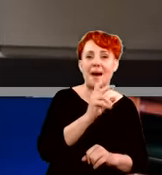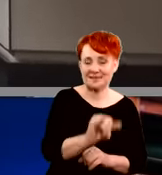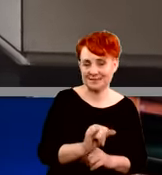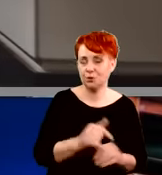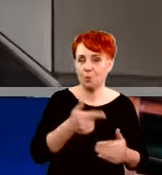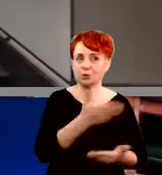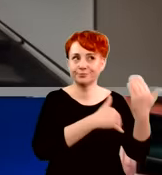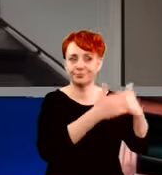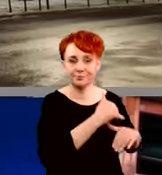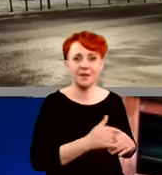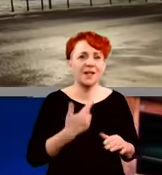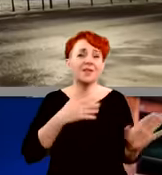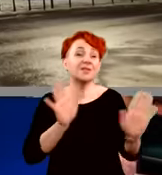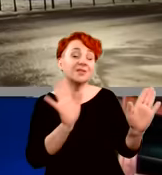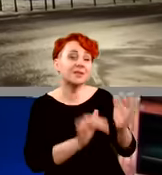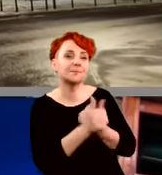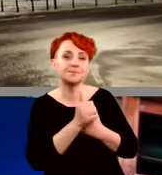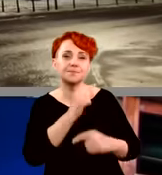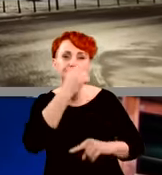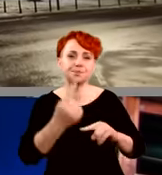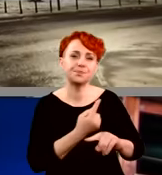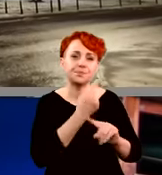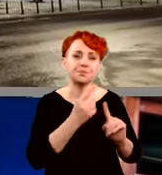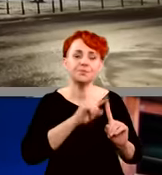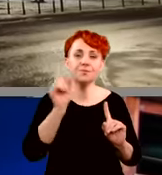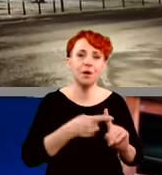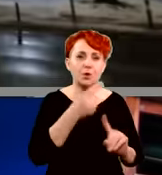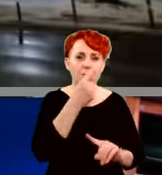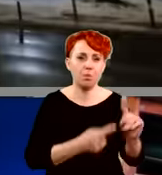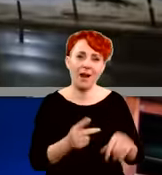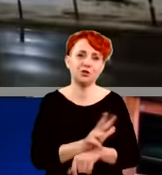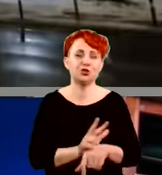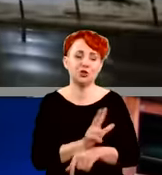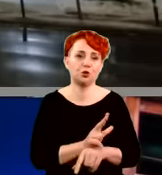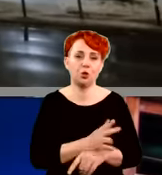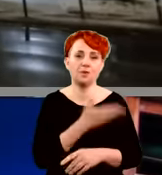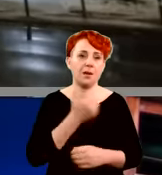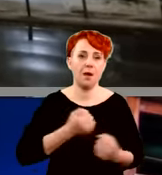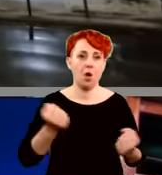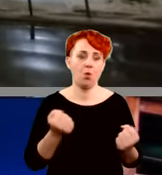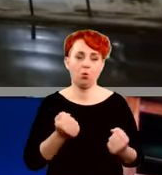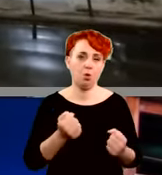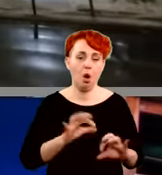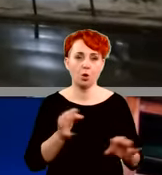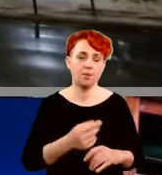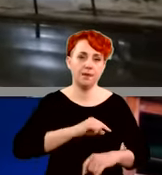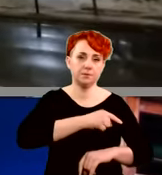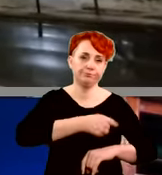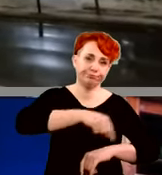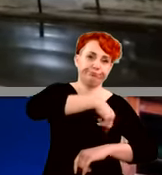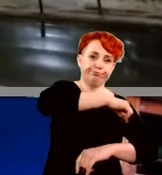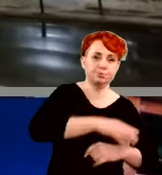nie mówię, żebyśmy się cofali o 1,5 roku, ale 3 godziny to chyba nie jest jakieś takie straszliwe cofnięcie. Pan poseł